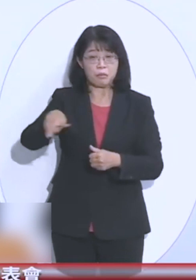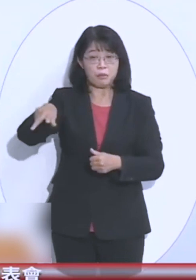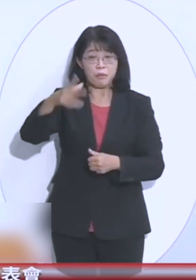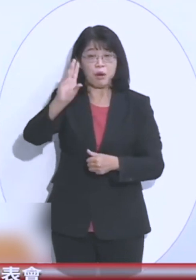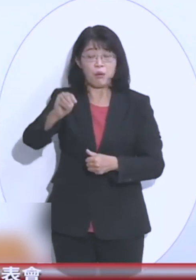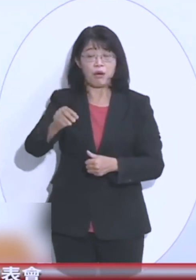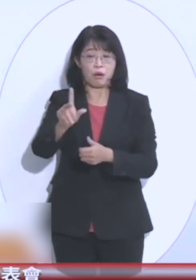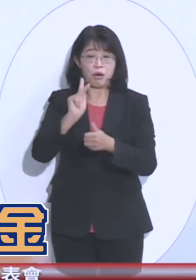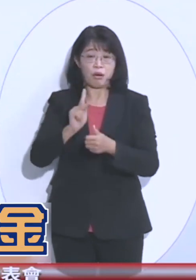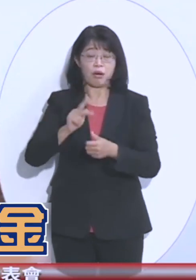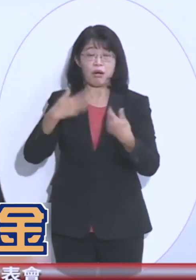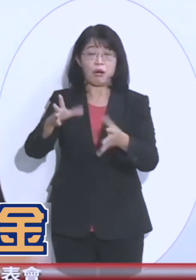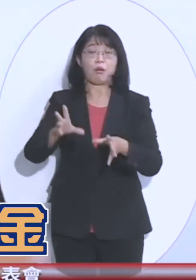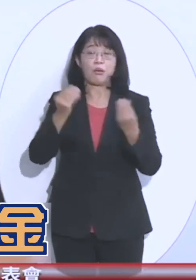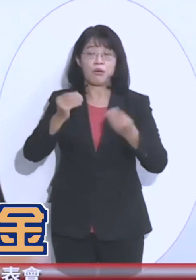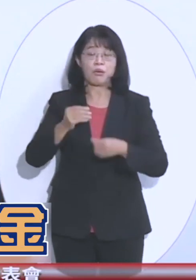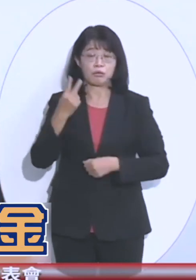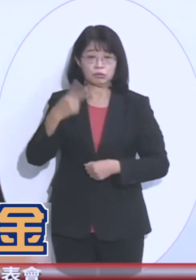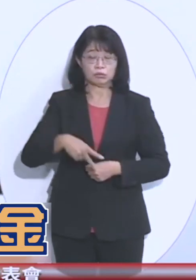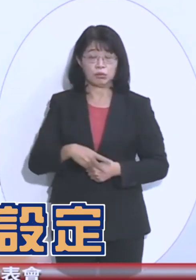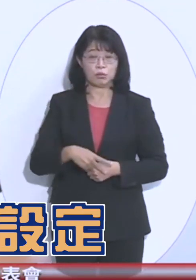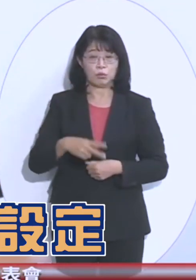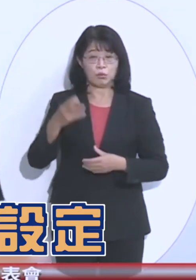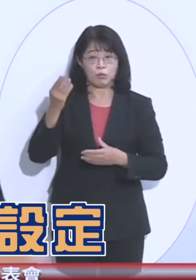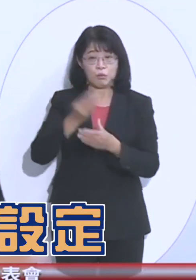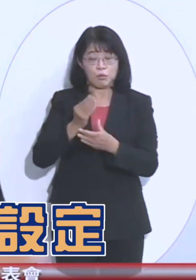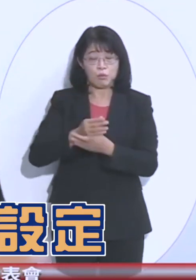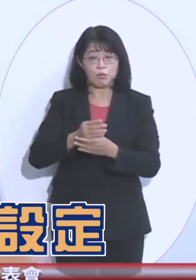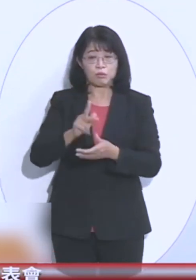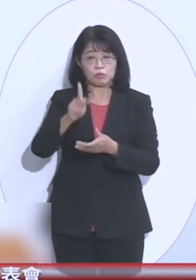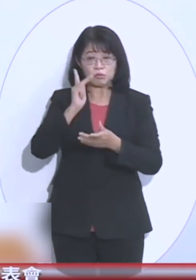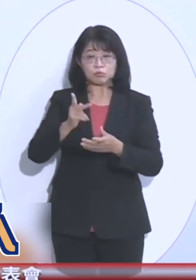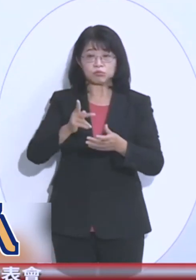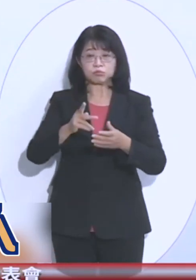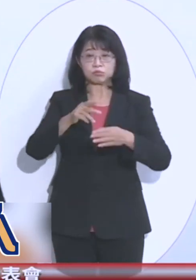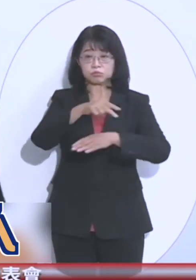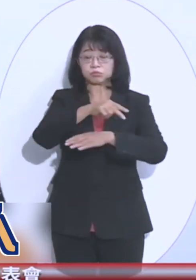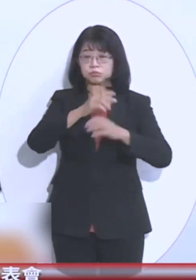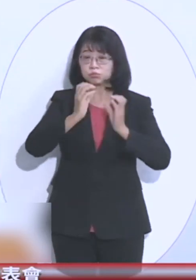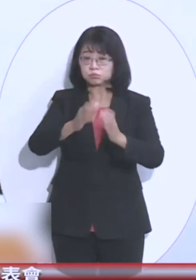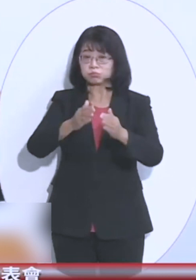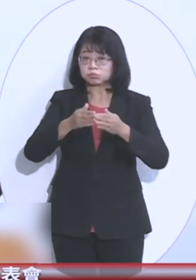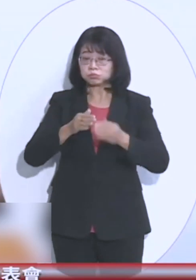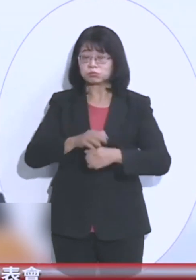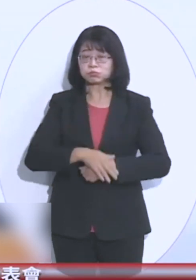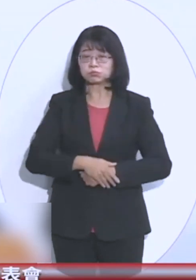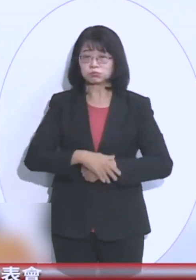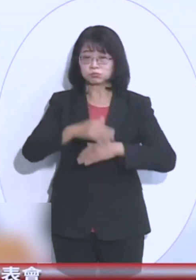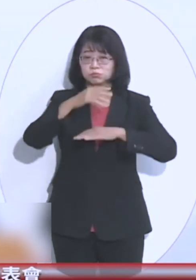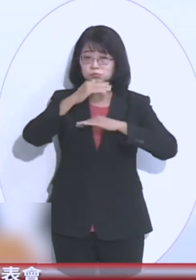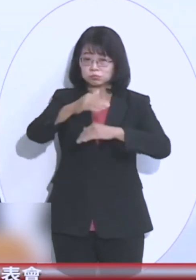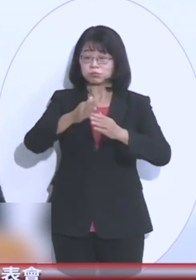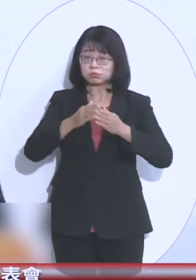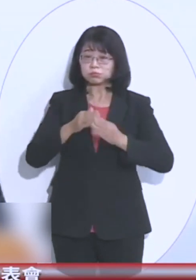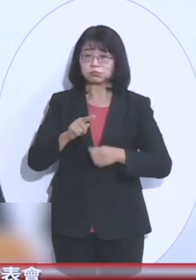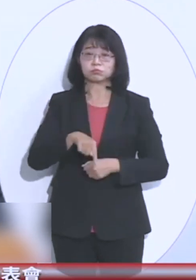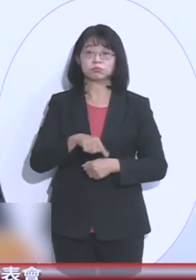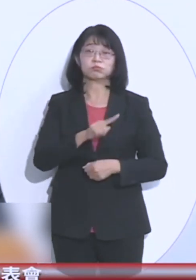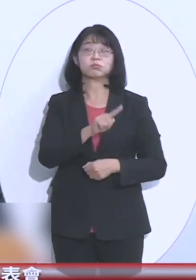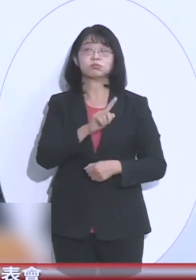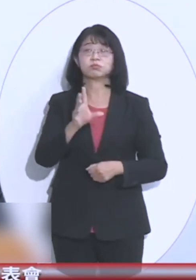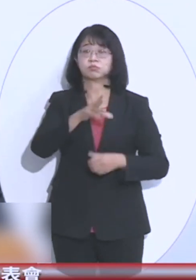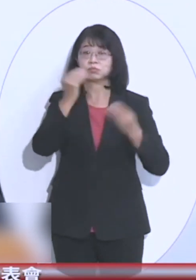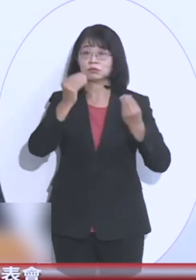还，也无设定，阮所有的资金，倒一个借钱唔免设定，哎呀，我钱借人嘛是爱设定啊，你讲伊唔免